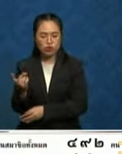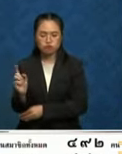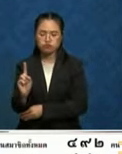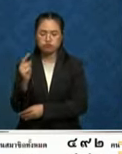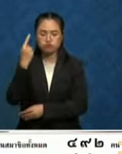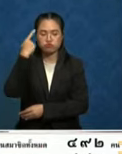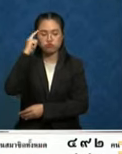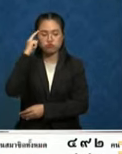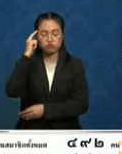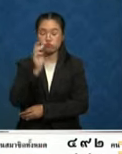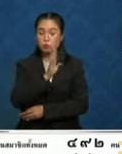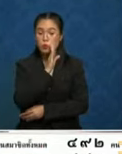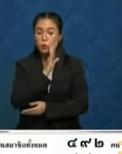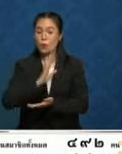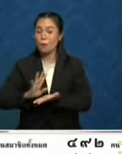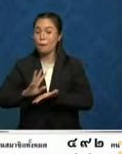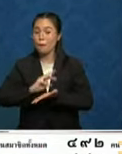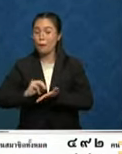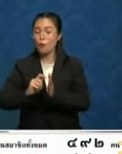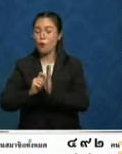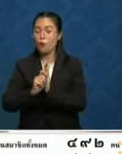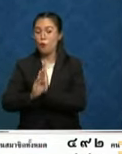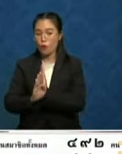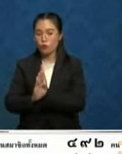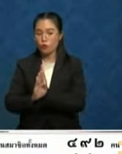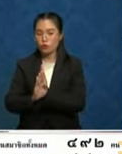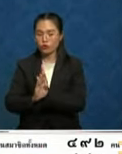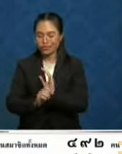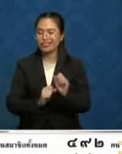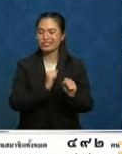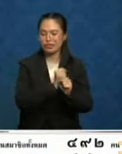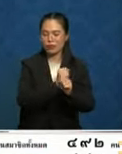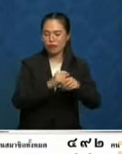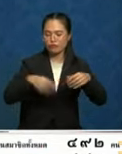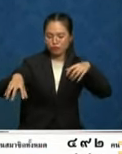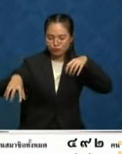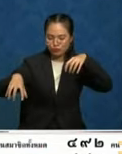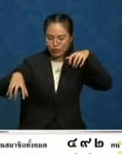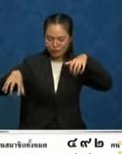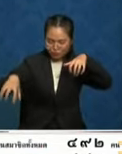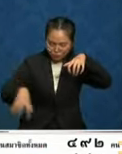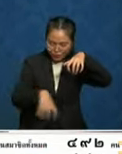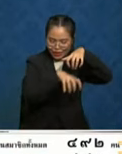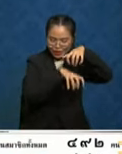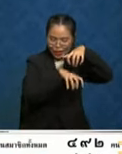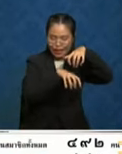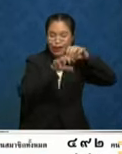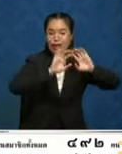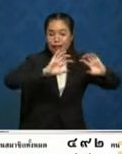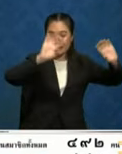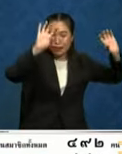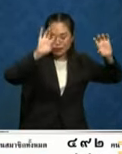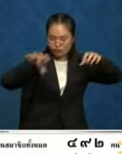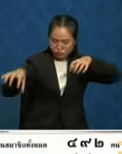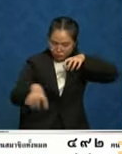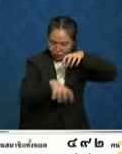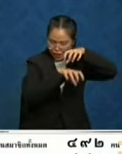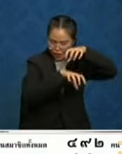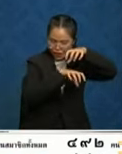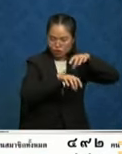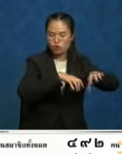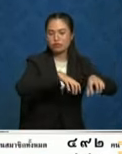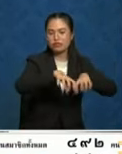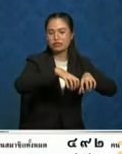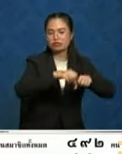ว่ามอุบลยังอยู่เป็นส่วนราชการจะต้องดำเนินการหลายๆประการตาม